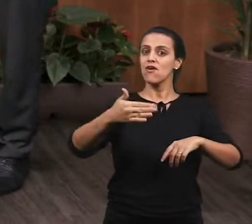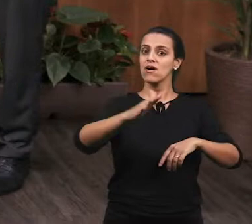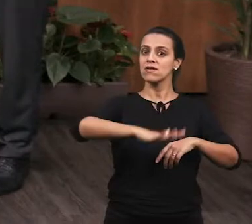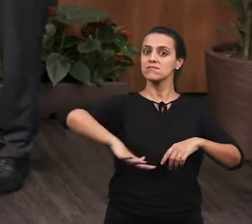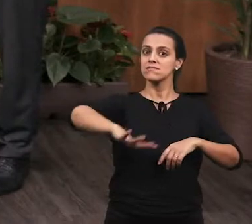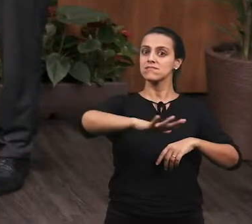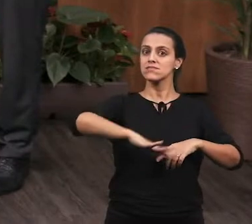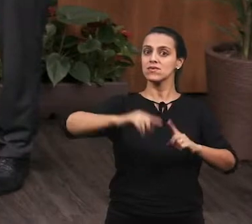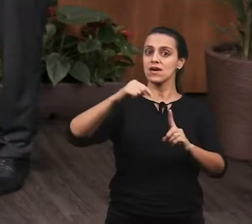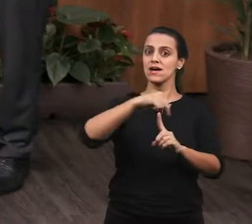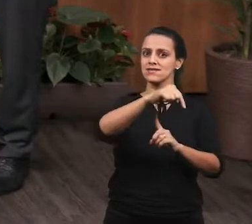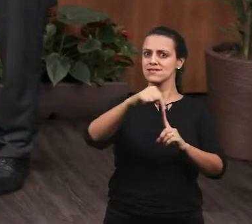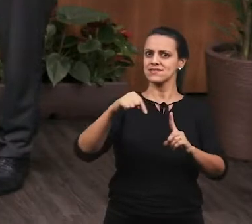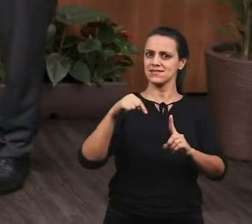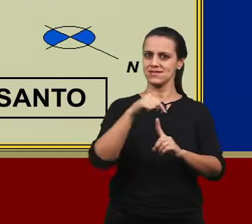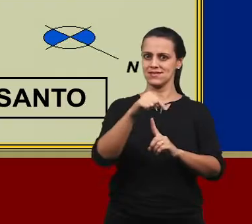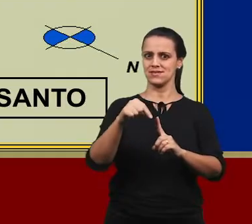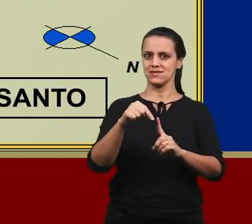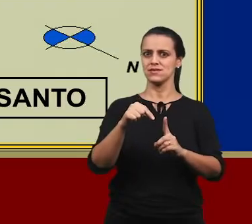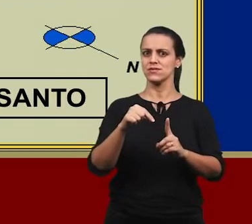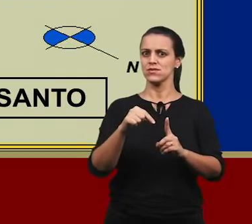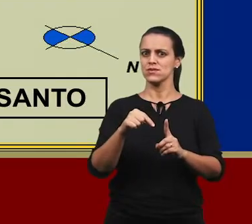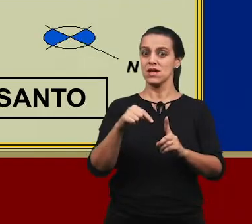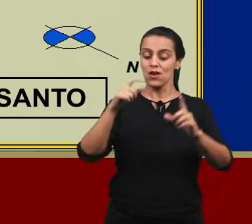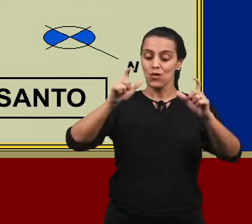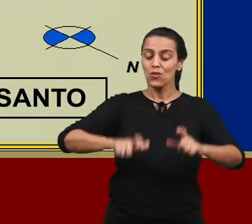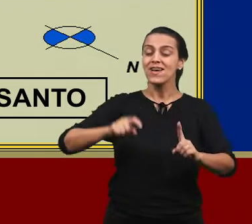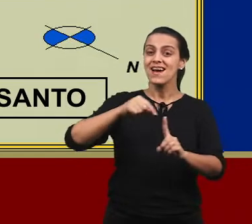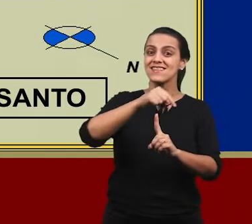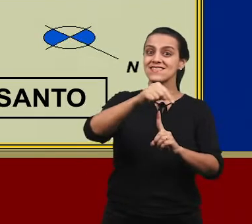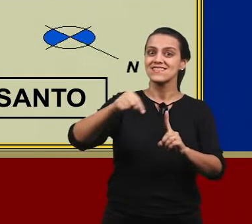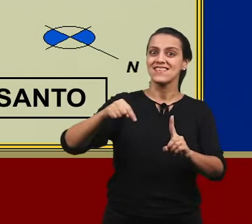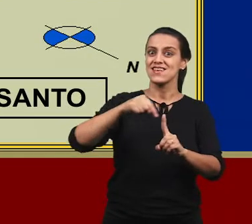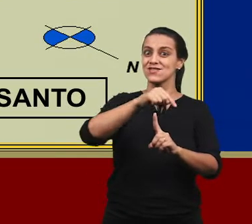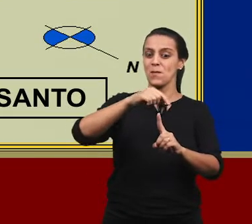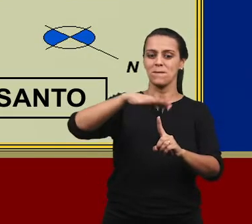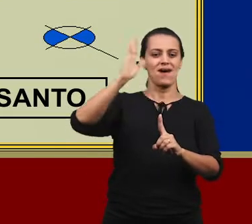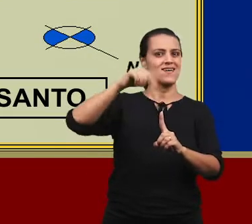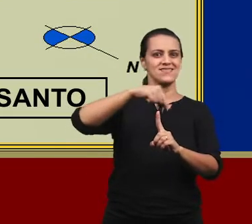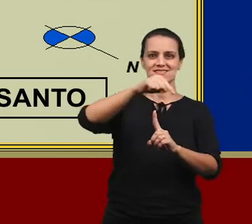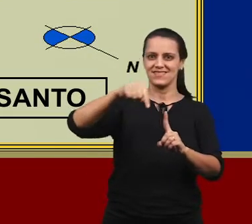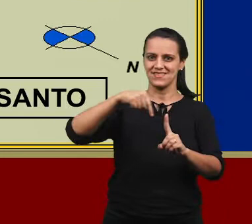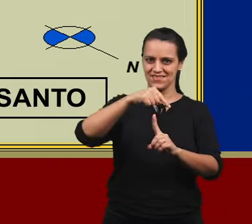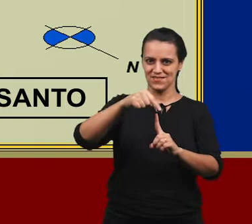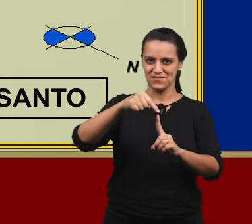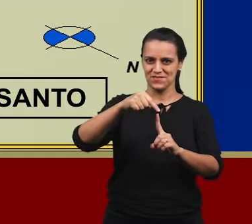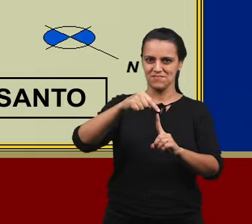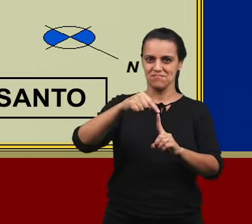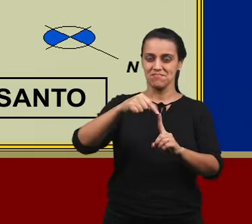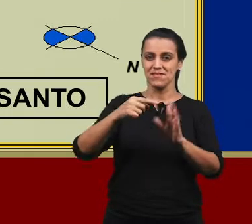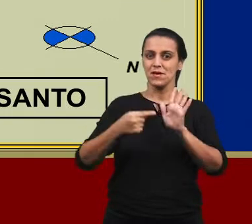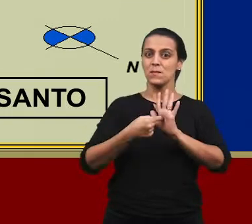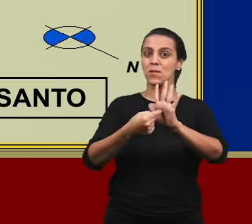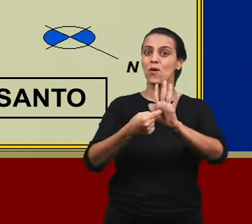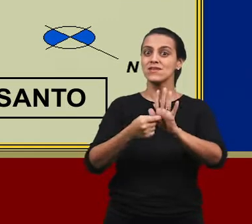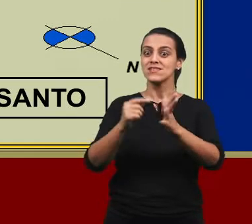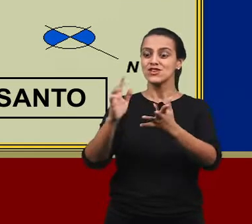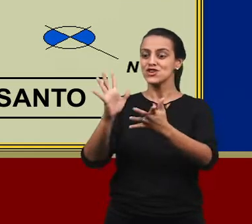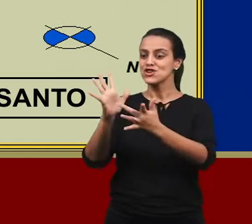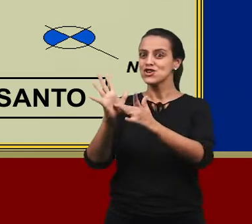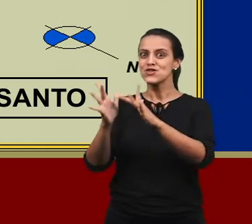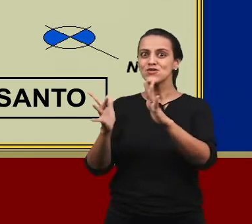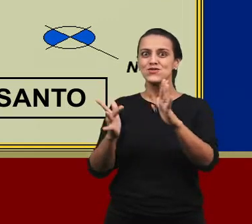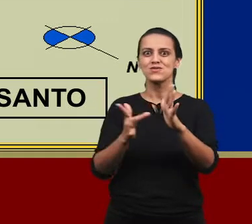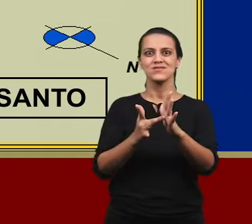называлась дверь, и был внешний двор, было святилище и святой святых. И